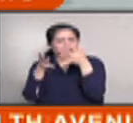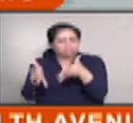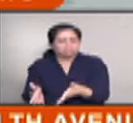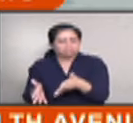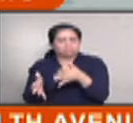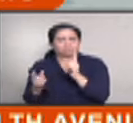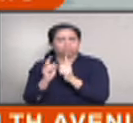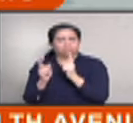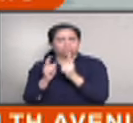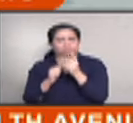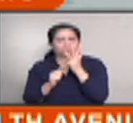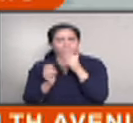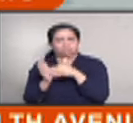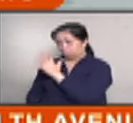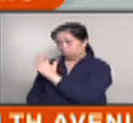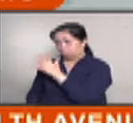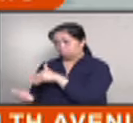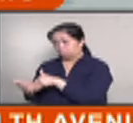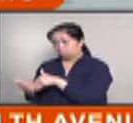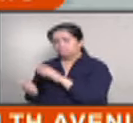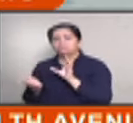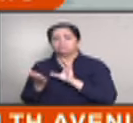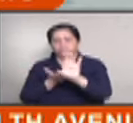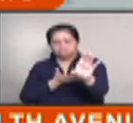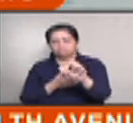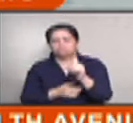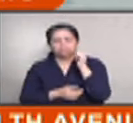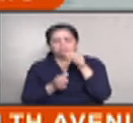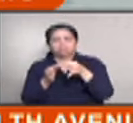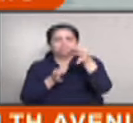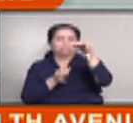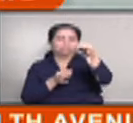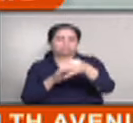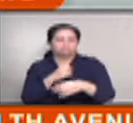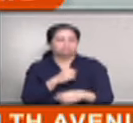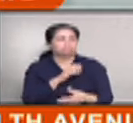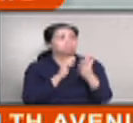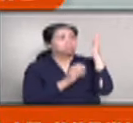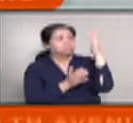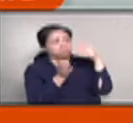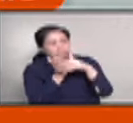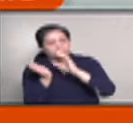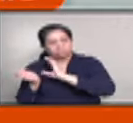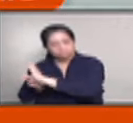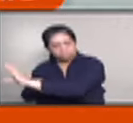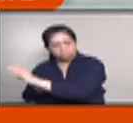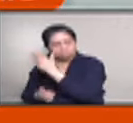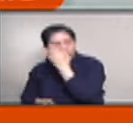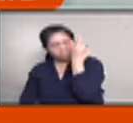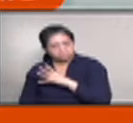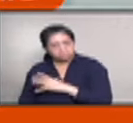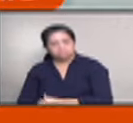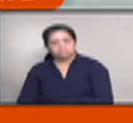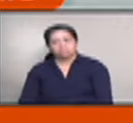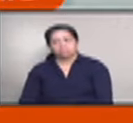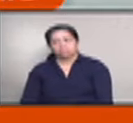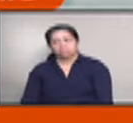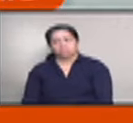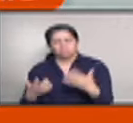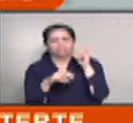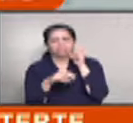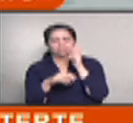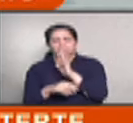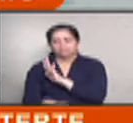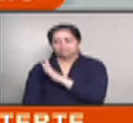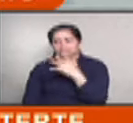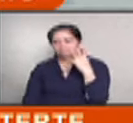lang yung usapan namin. Tama po. Cash na lang nga, ayaw okay na ng tugis. Sige, 50,000 cash sa Friday, pwede? Para matapos na